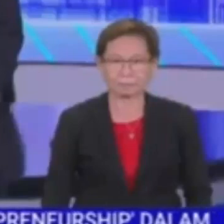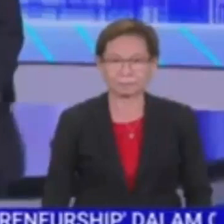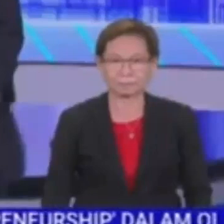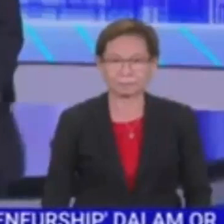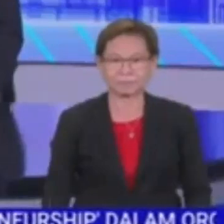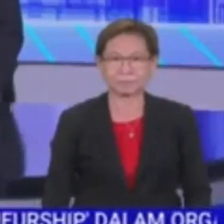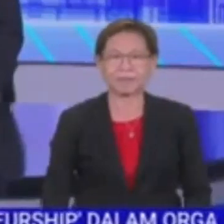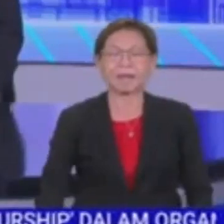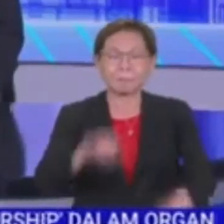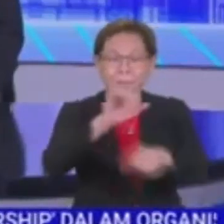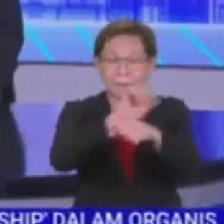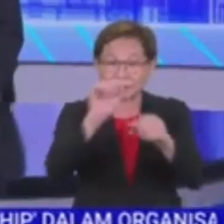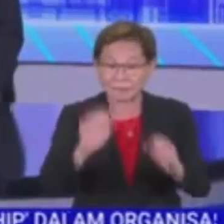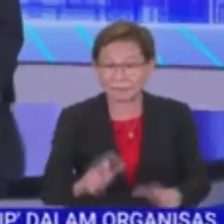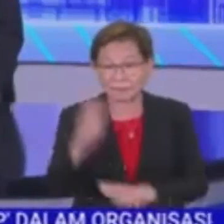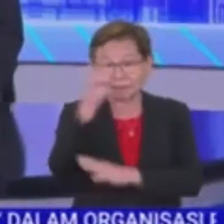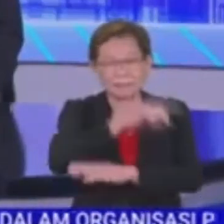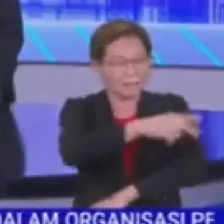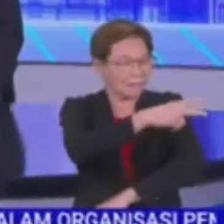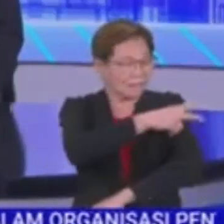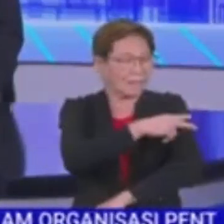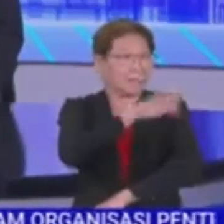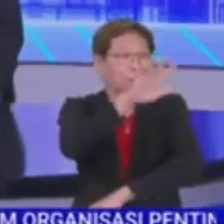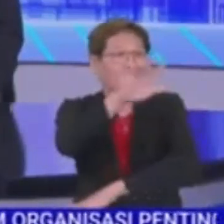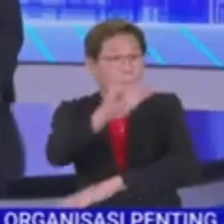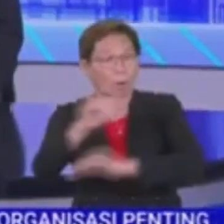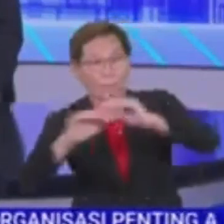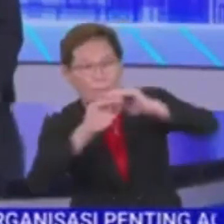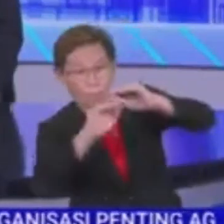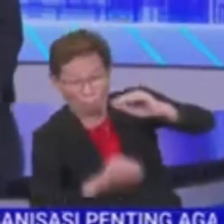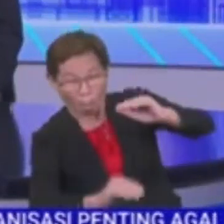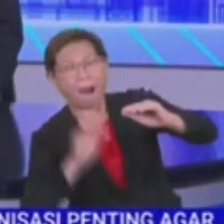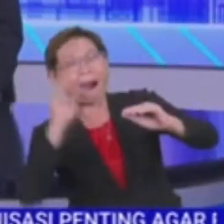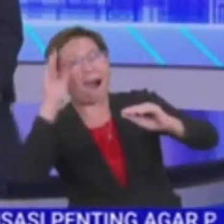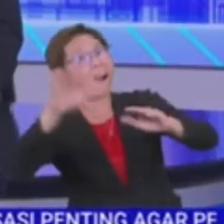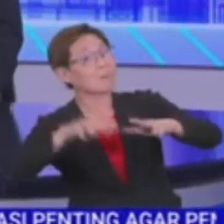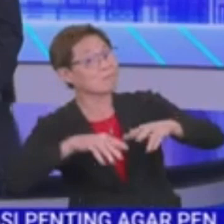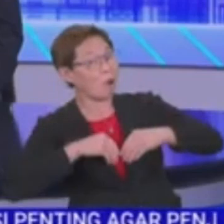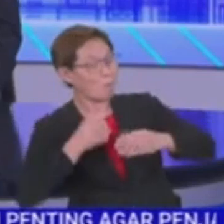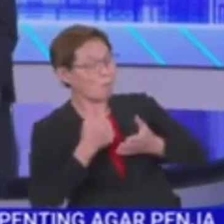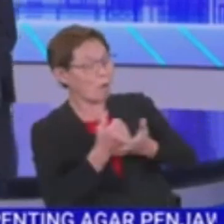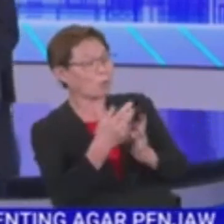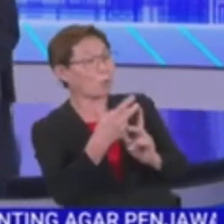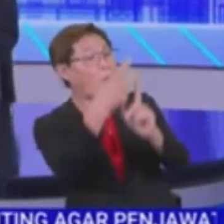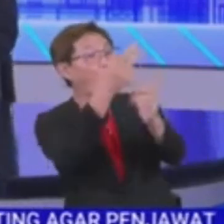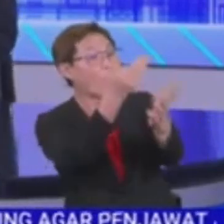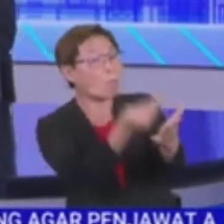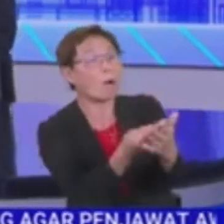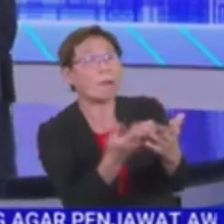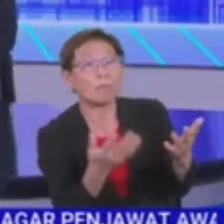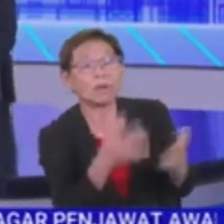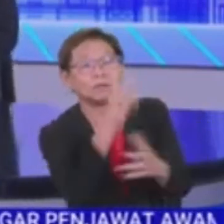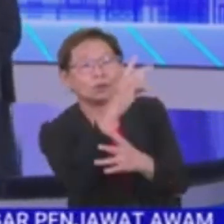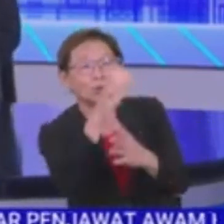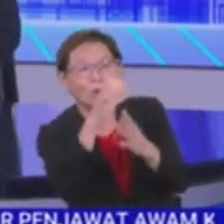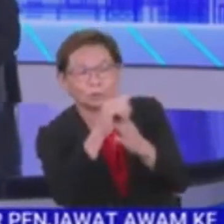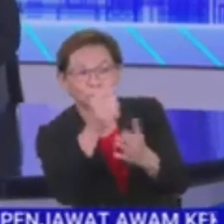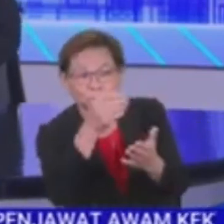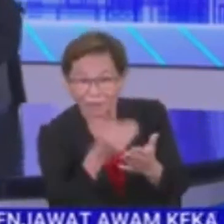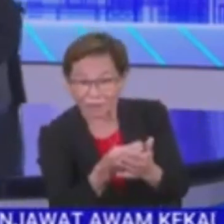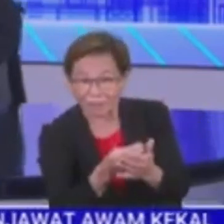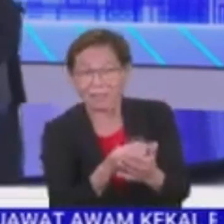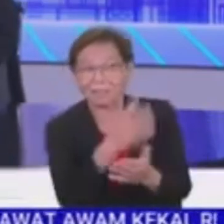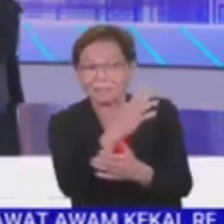Sementara itu, anggota perkhidmatan awam Grade 56 ke bawah juga akan menerima bantuan khas kewangan berjumlah RM700.